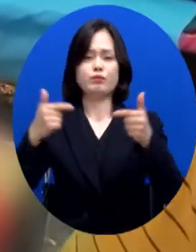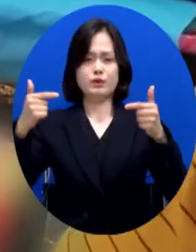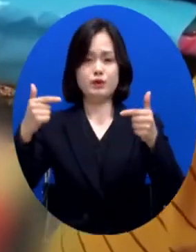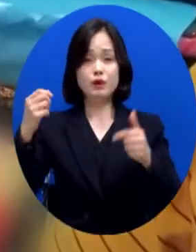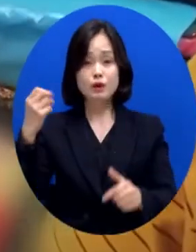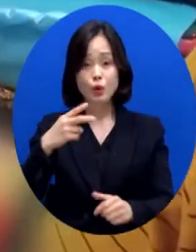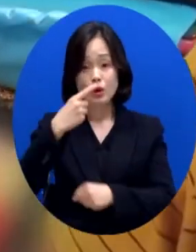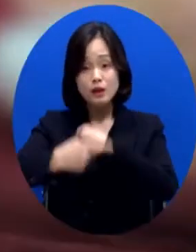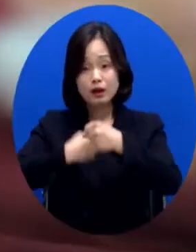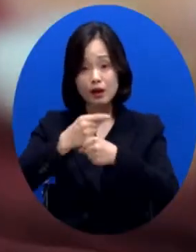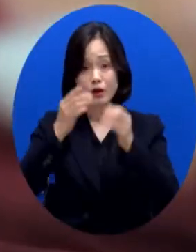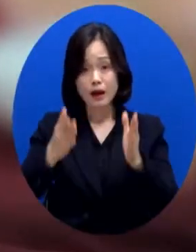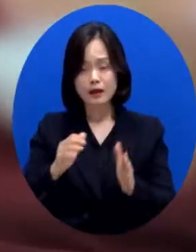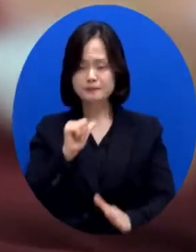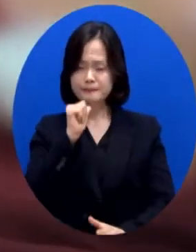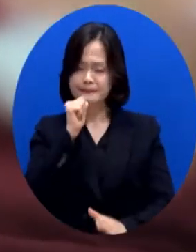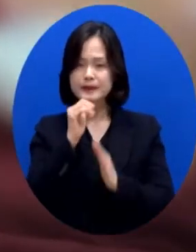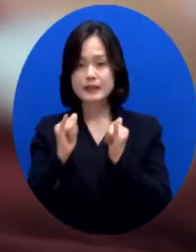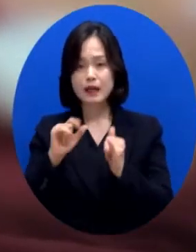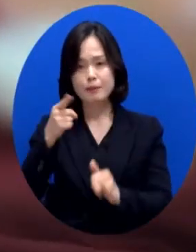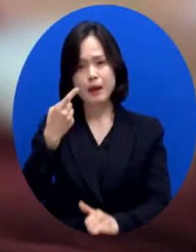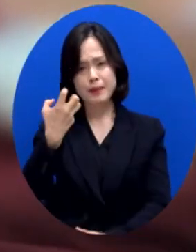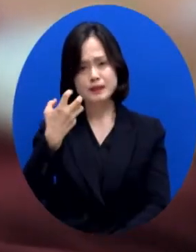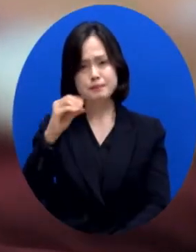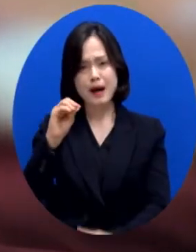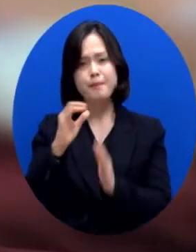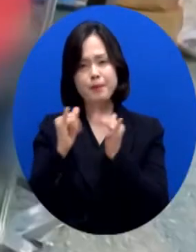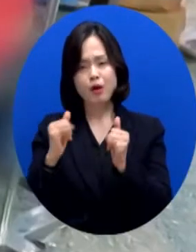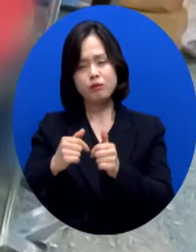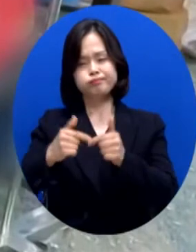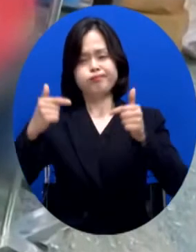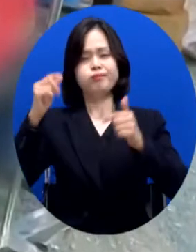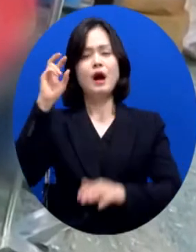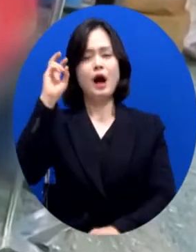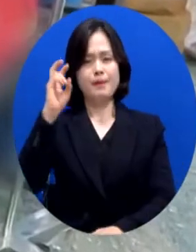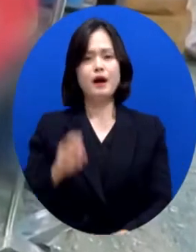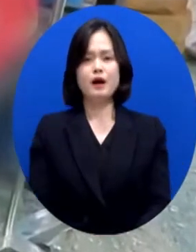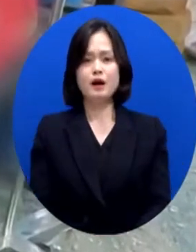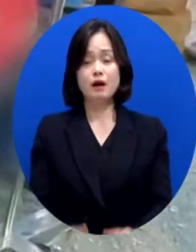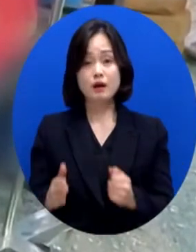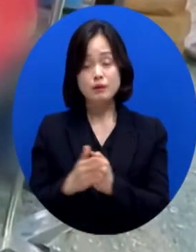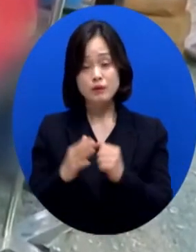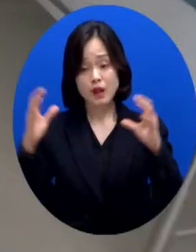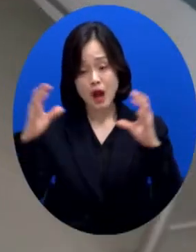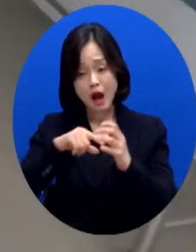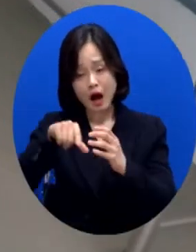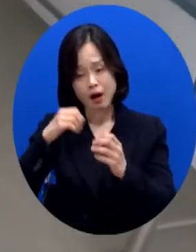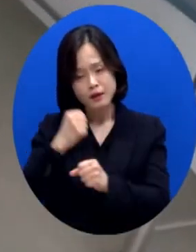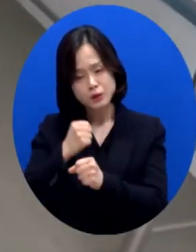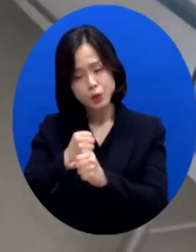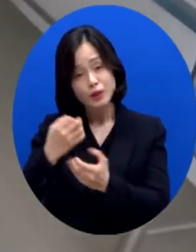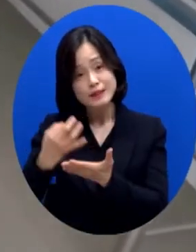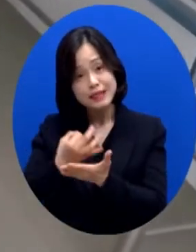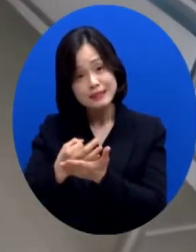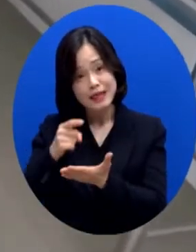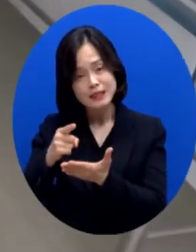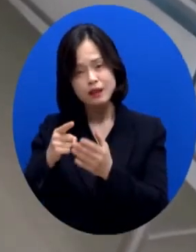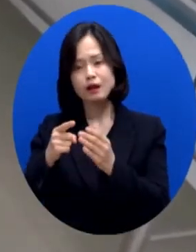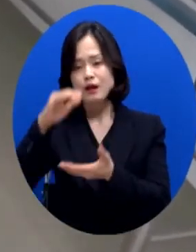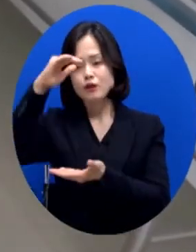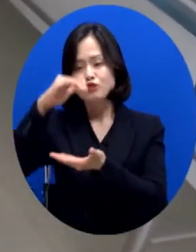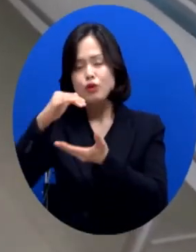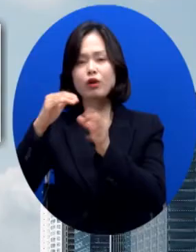180만 명 증가할 것이라고 대답 왔는데요 이에 더에 미얀마의 국내총생산 도 10% 가까이 줄어들 것으로